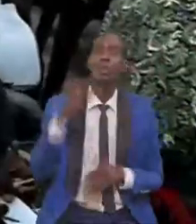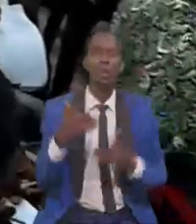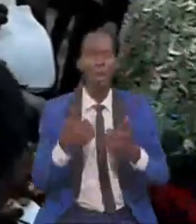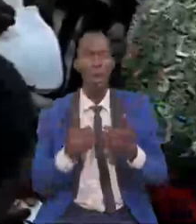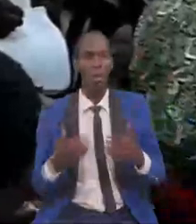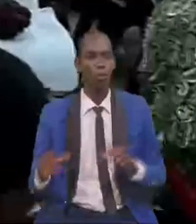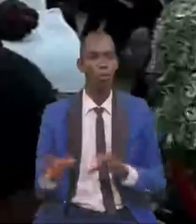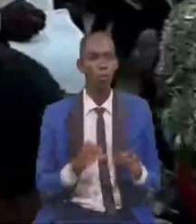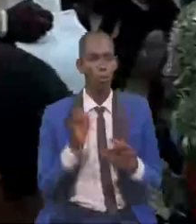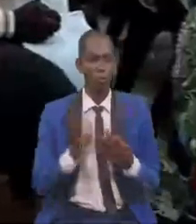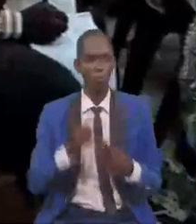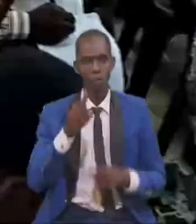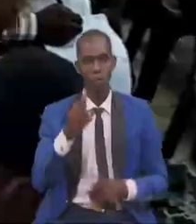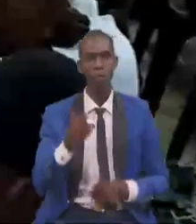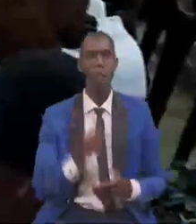t'a fait.